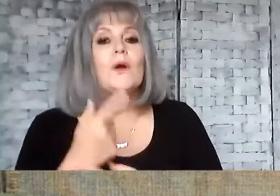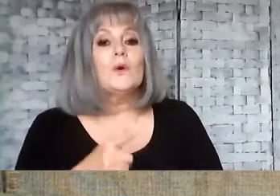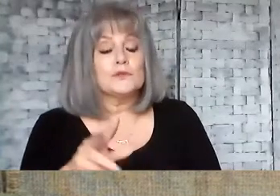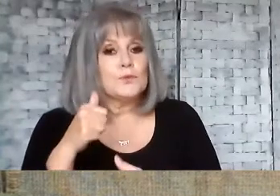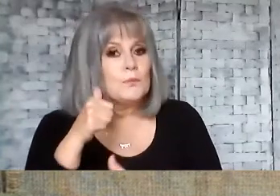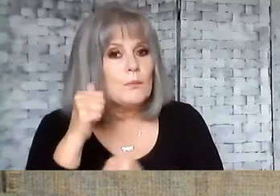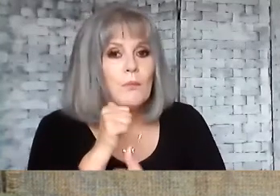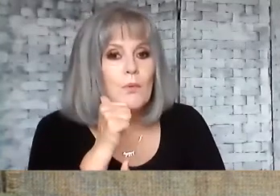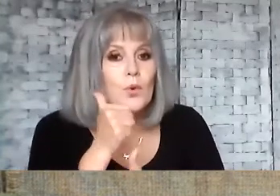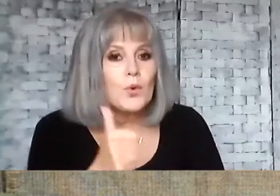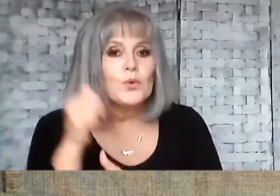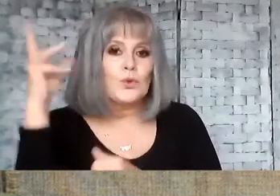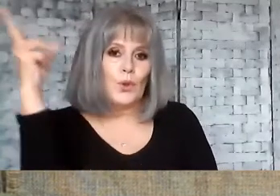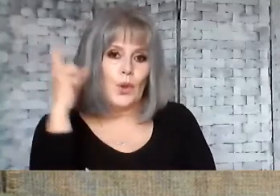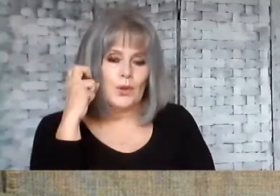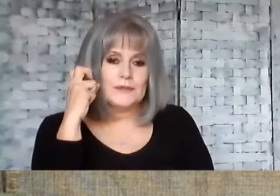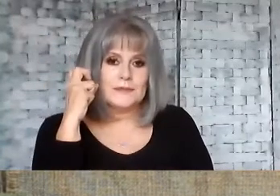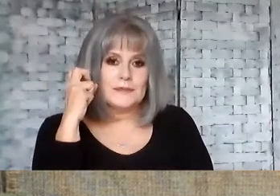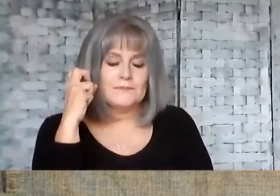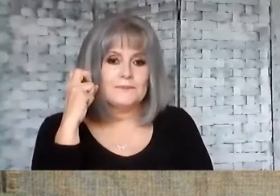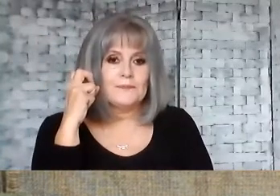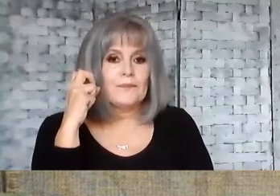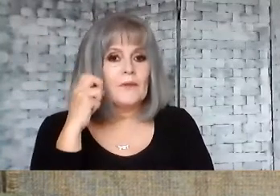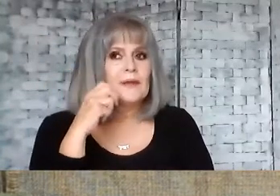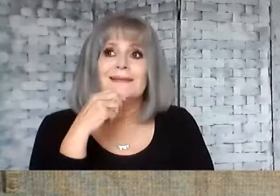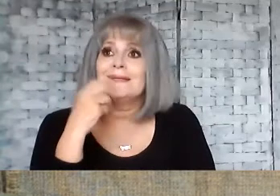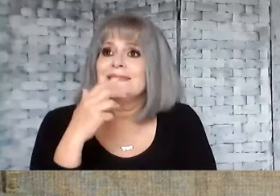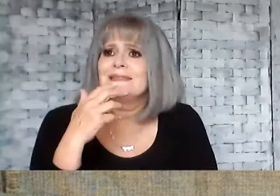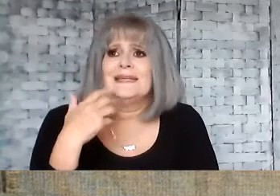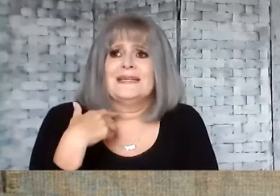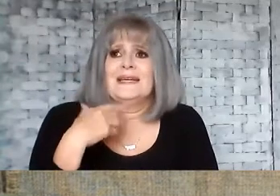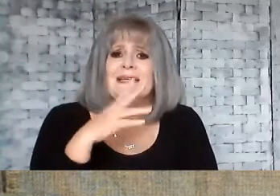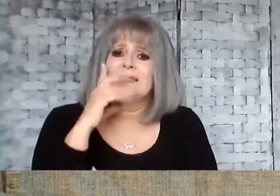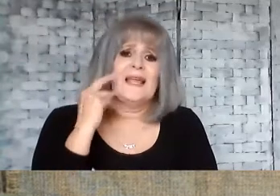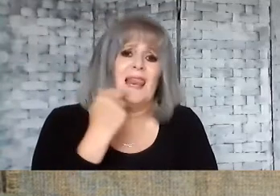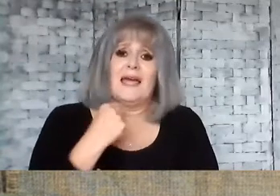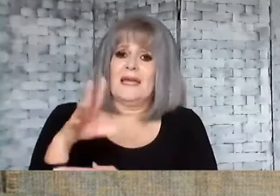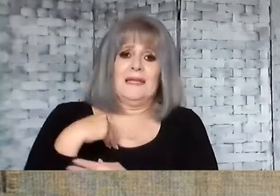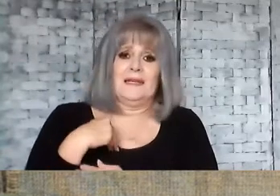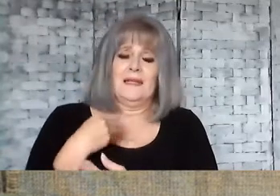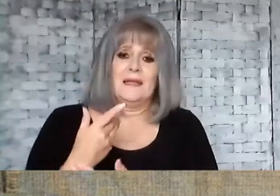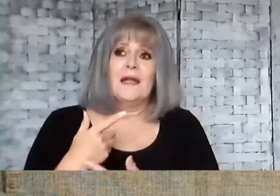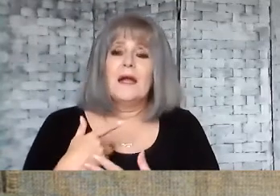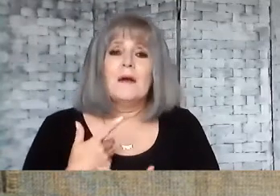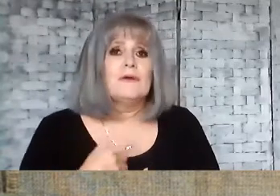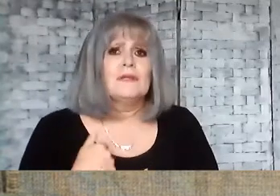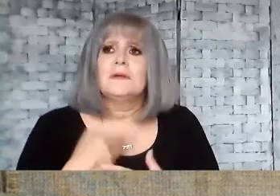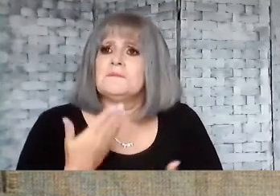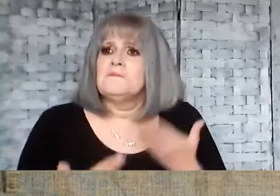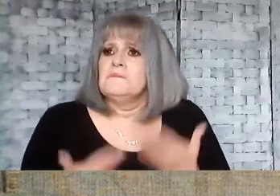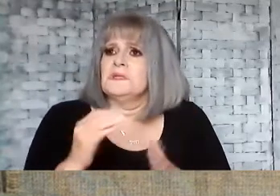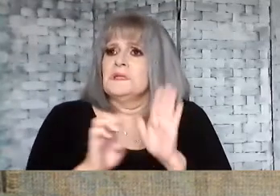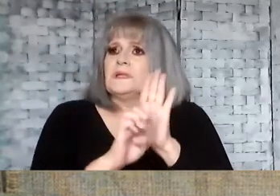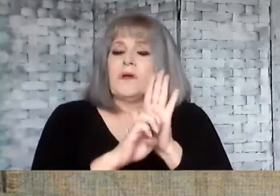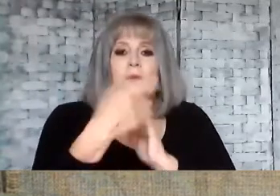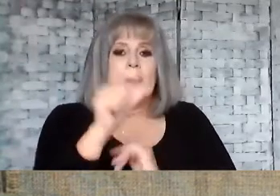van Ananias en Safira moet ontvang. Dit is ongemaklik, maar as iemand wat vir jou lief is, vir jou iets